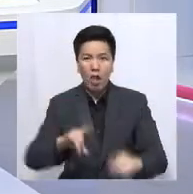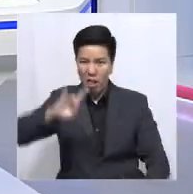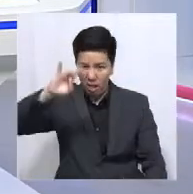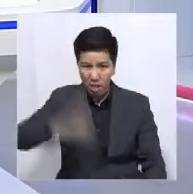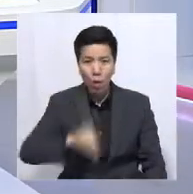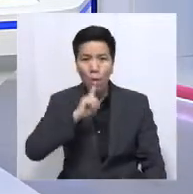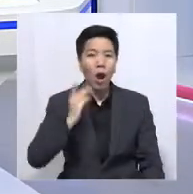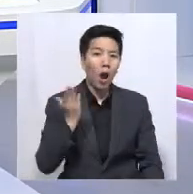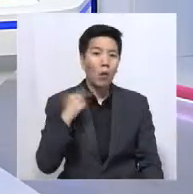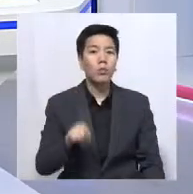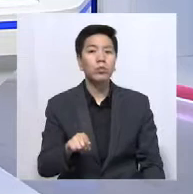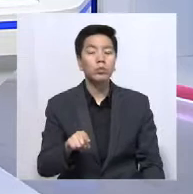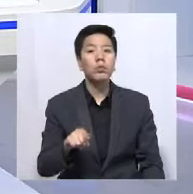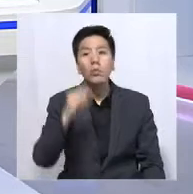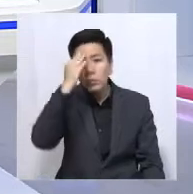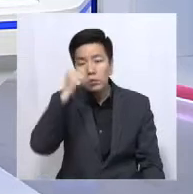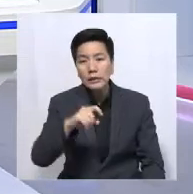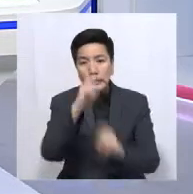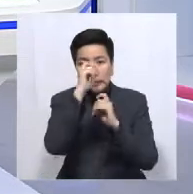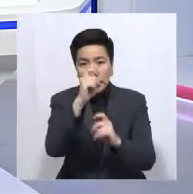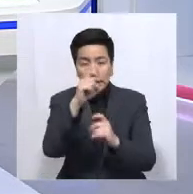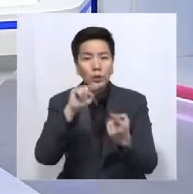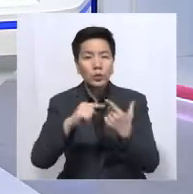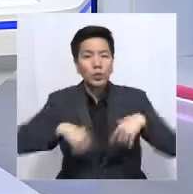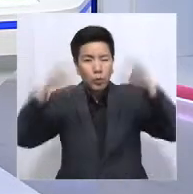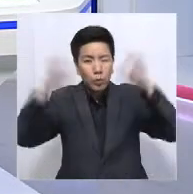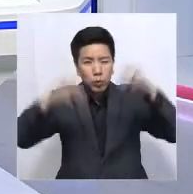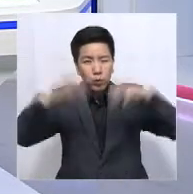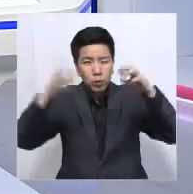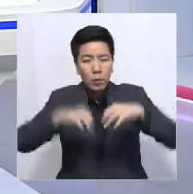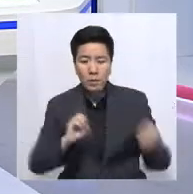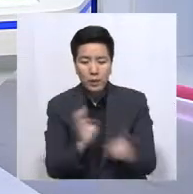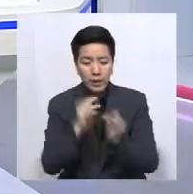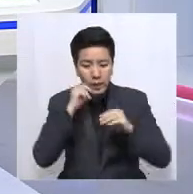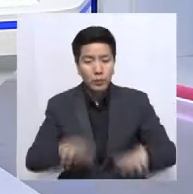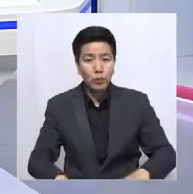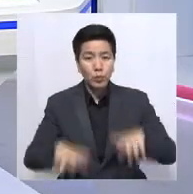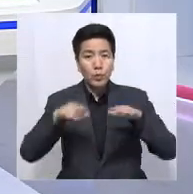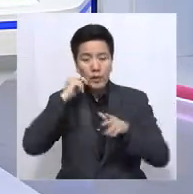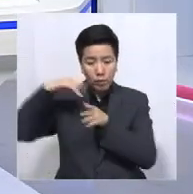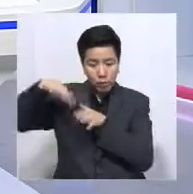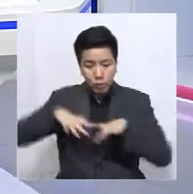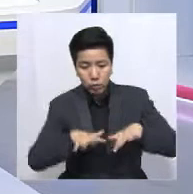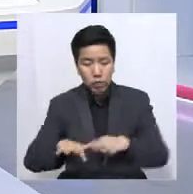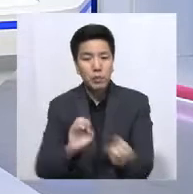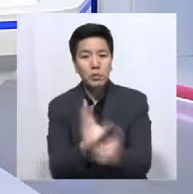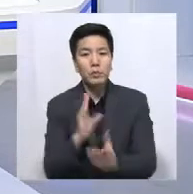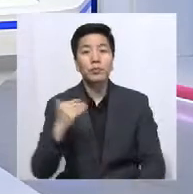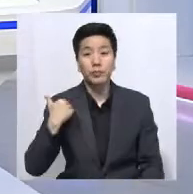ากกว่ารอบที่ผ่านมาด้วยโดยเฉพาะพื้นที่เสี่ยงนะครับที่จะมีฝนตกหนักก็อาจจะเกิดน้ำท่วมฉับพลันน้ำป่าไหลหลากได้